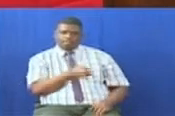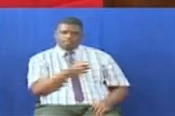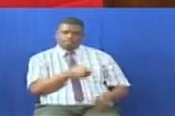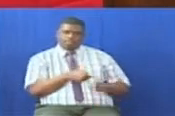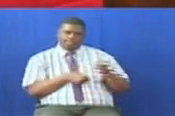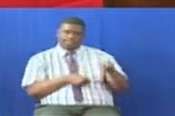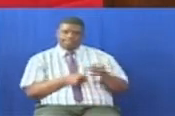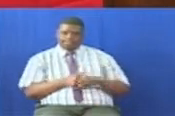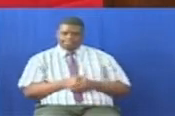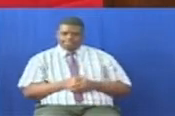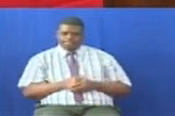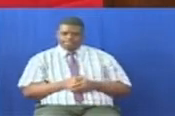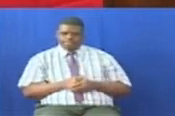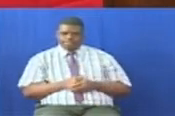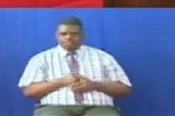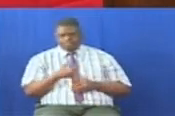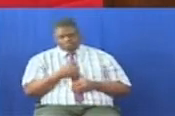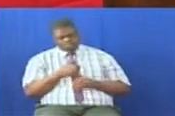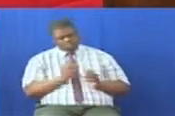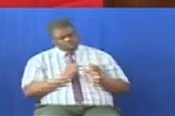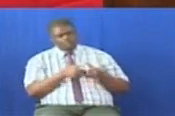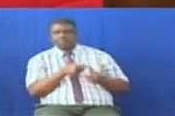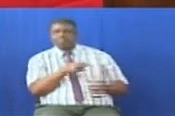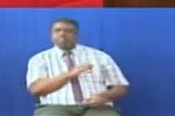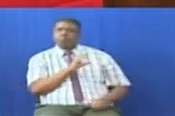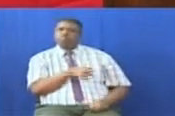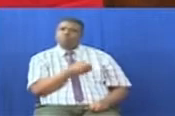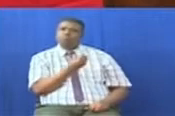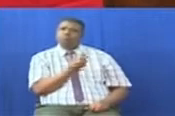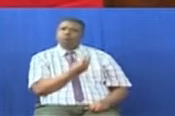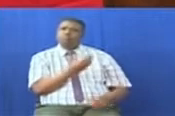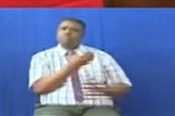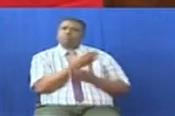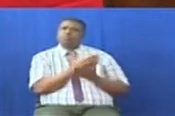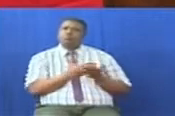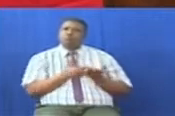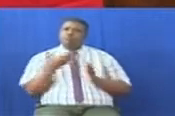Nimepata fursa ya kuhudumu kwenye kamati hii kwa miaka miwili na nusu ya mwanzo.